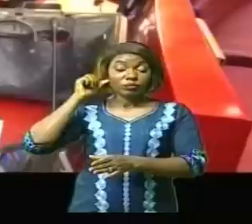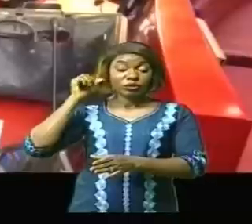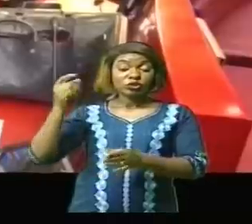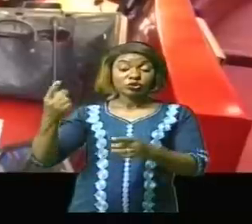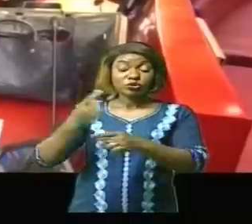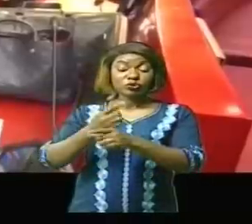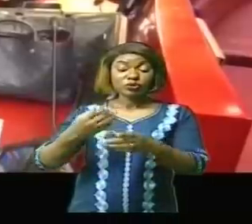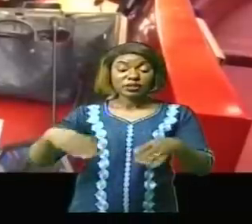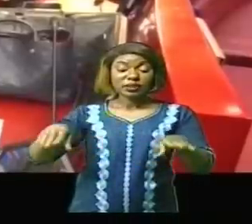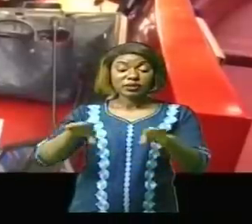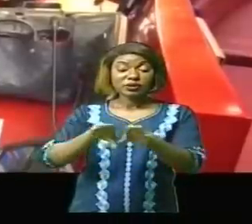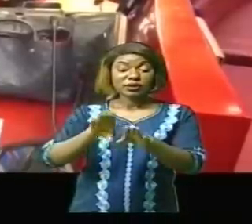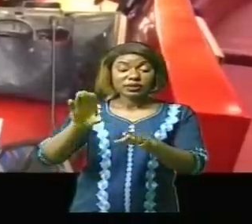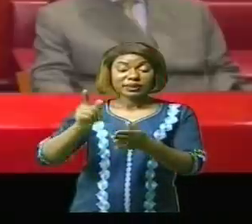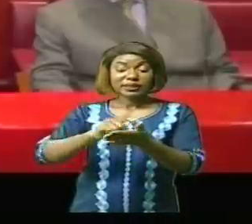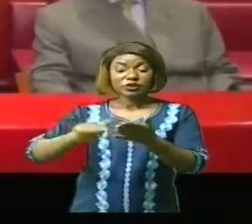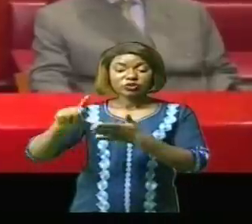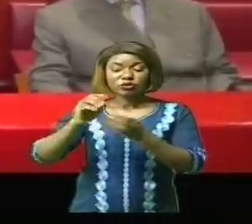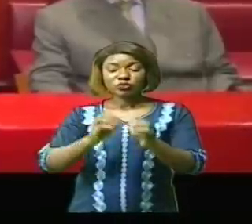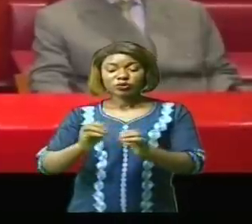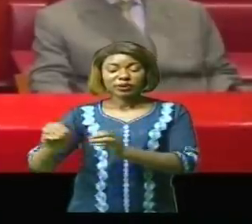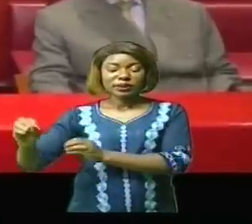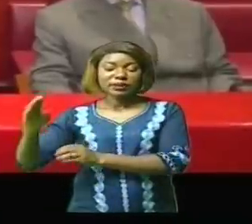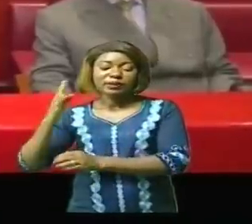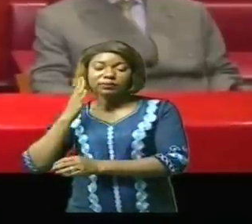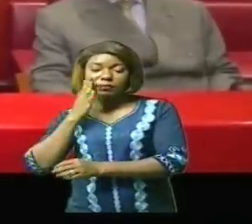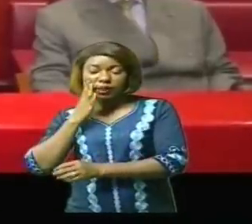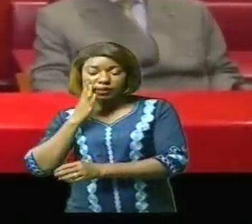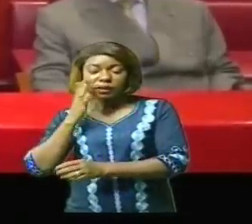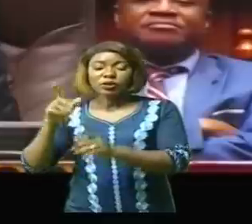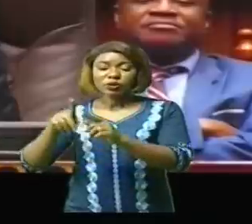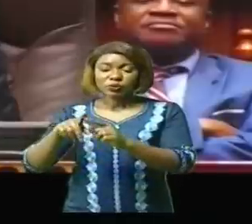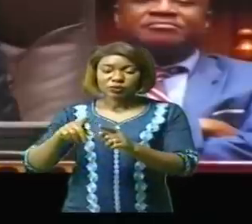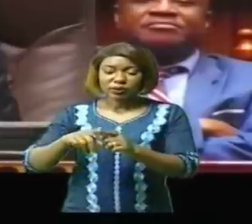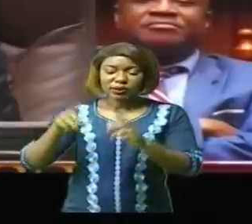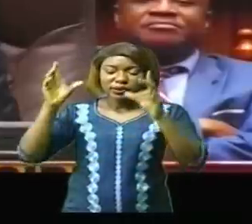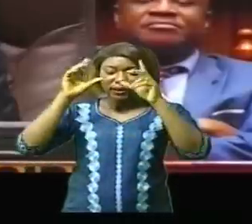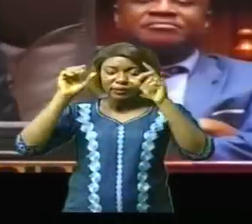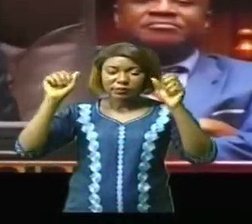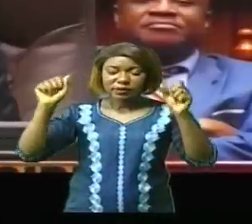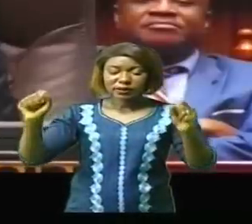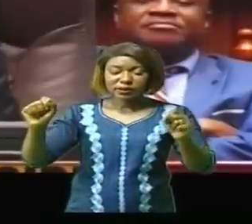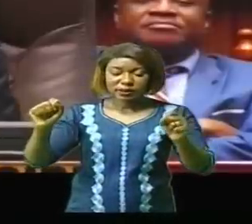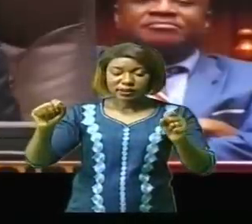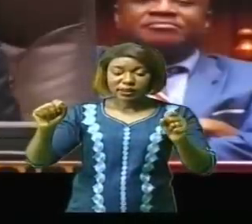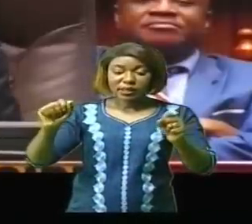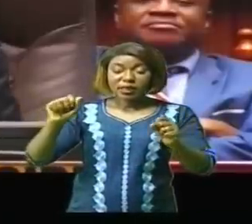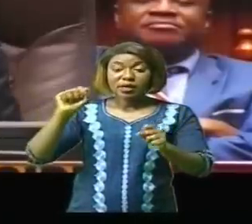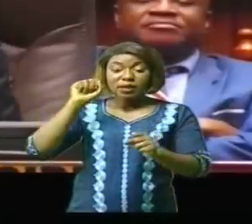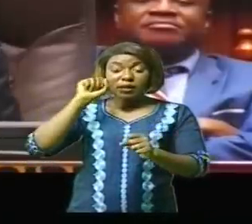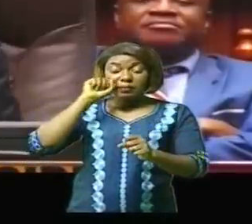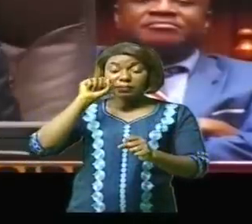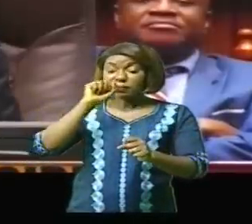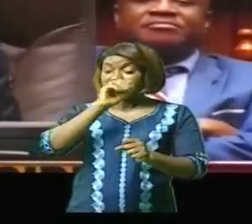la clôture de cette session ordinaire de mars. Le speaker de la Chambre haute du Parlement, Modeste Bahati Lukwebo, a salué dans